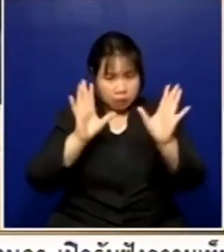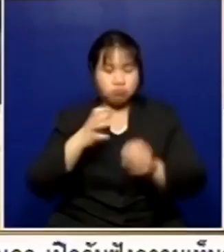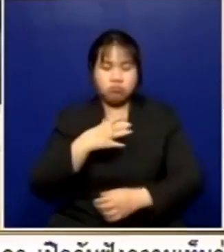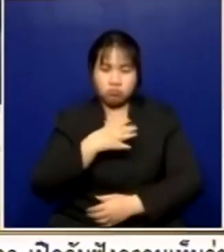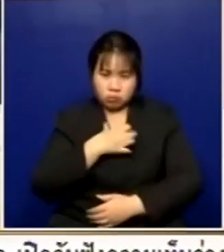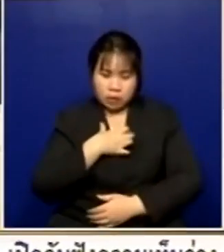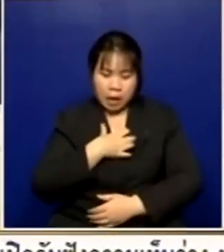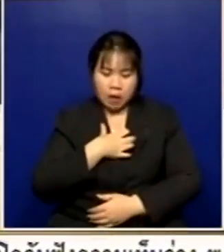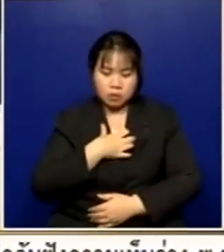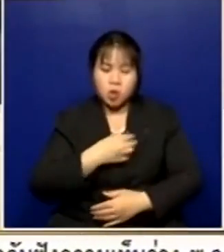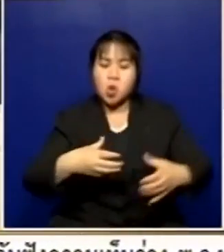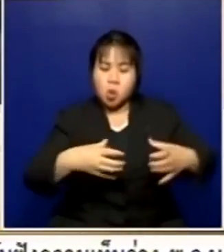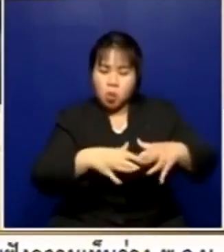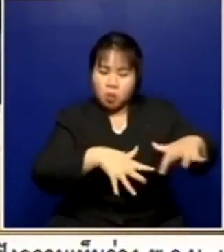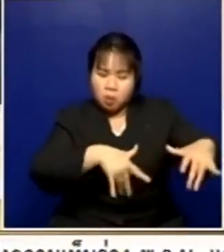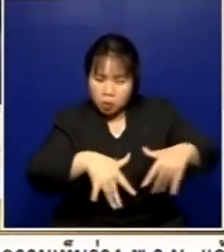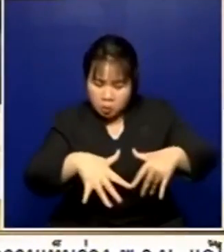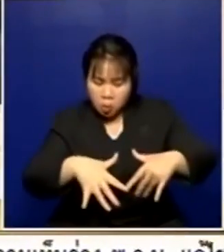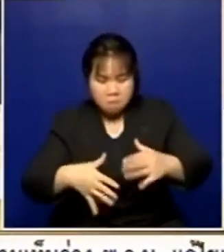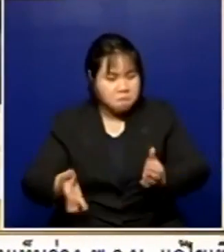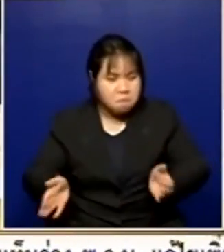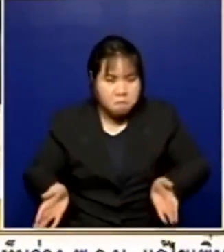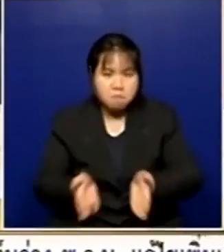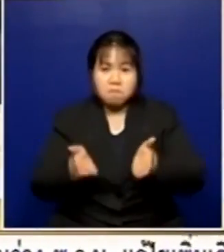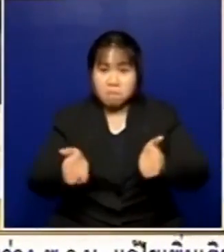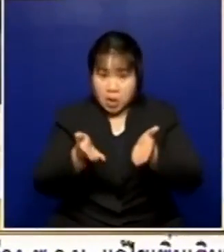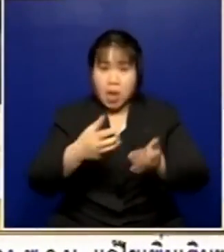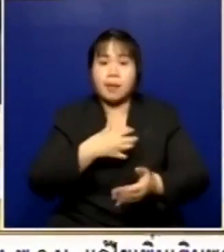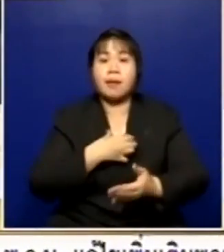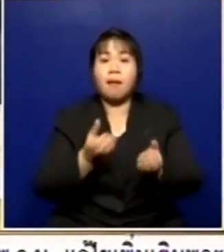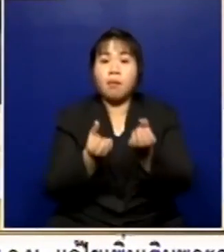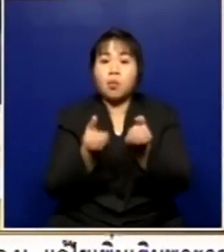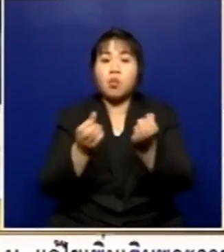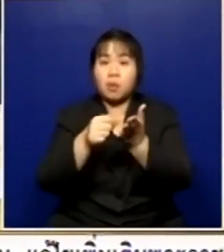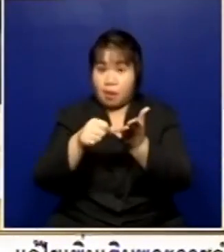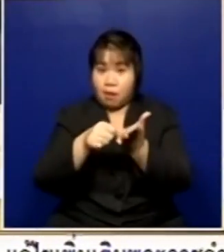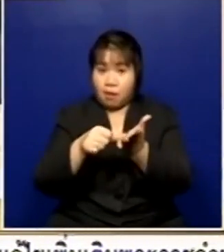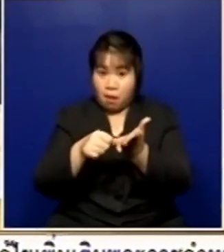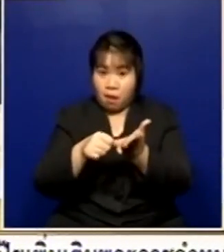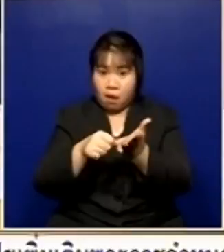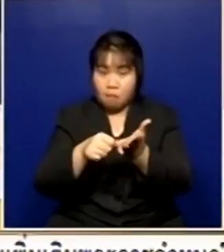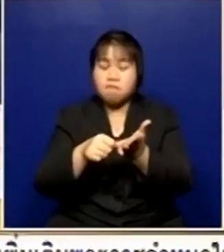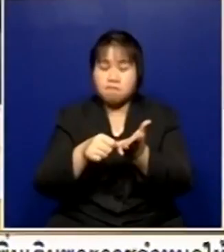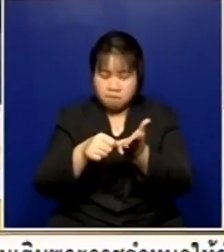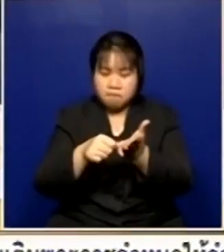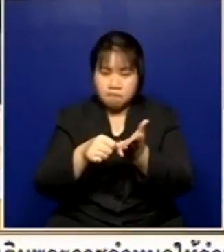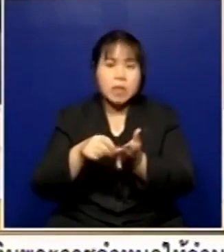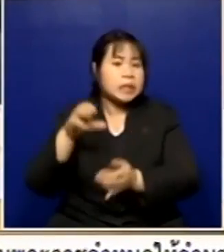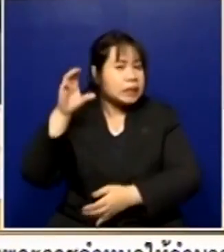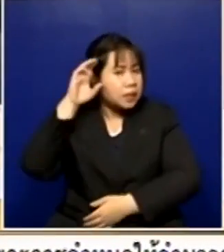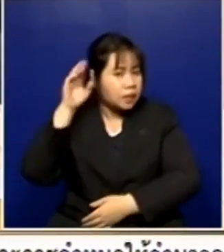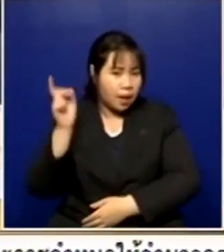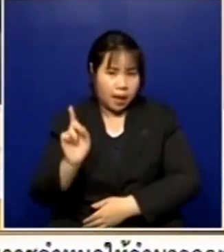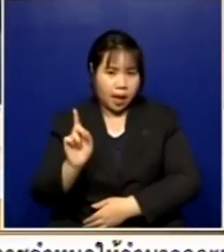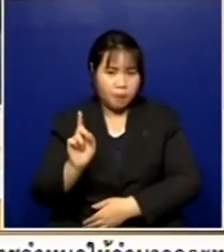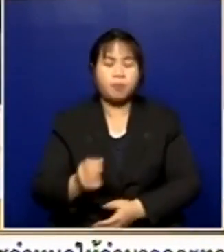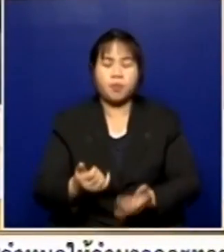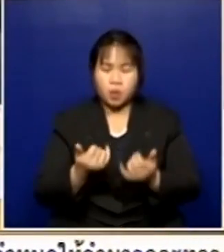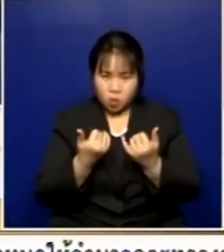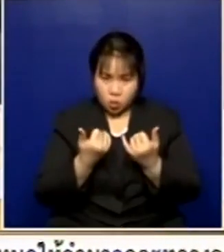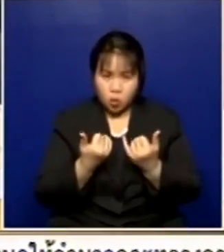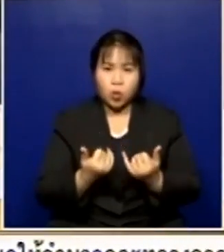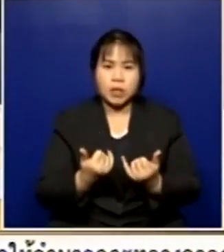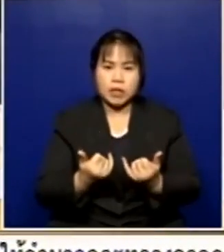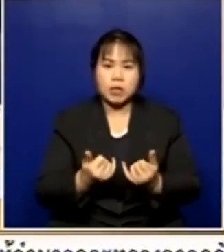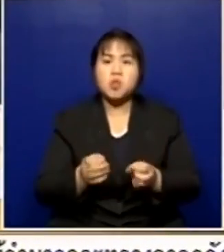เสียงของประชาชนที่ต้องการแก้ไขรัฐธรรมนูญด้วยความเชื่อมั่นว่านี่คือหนทาง